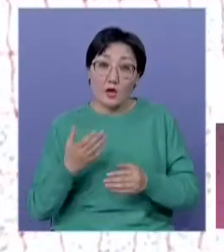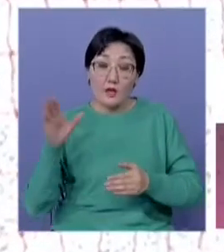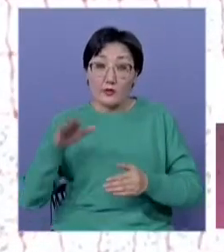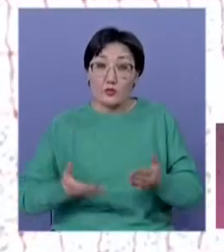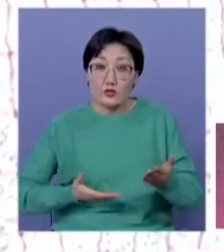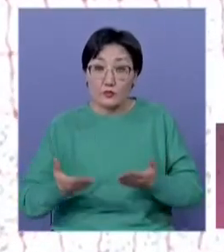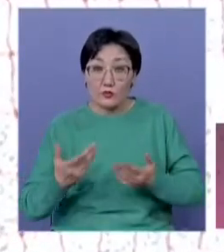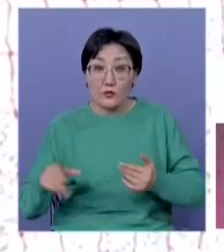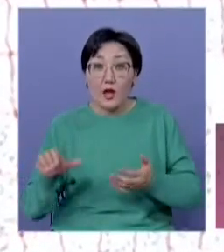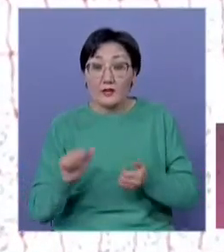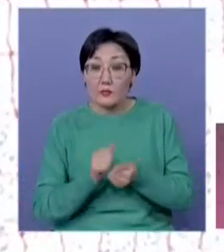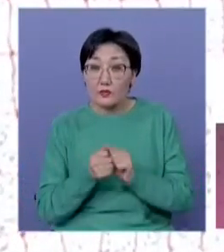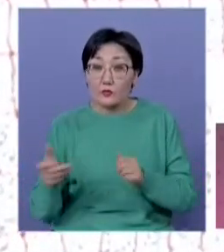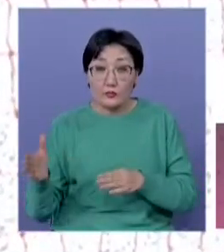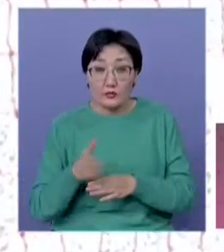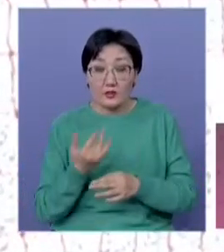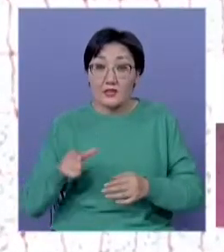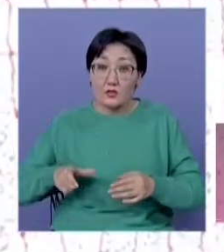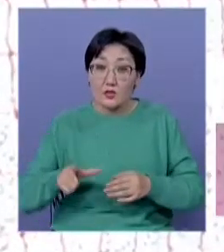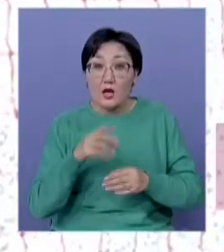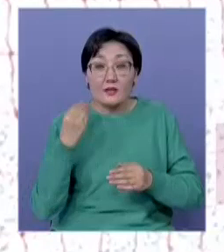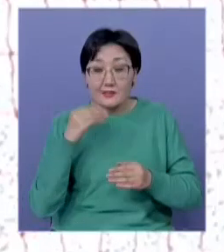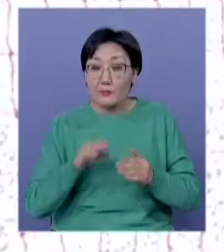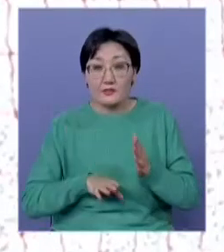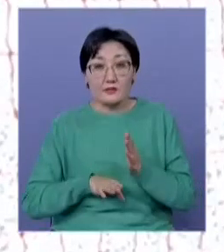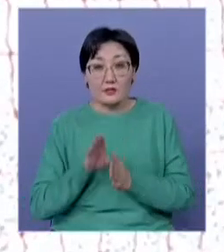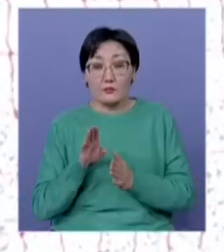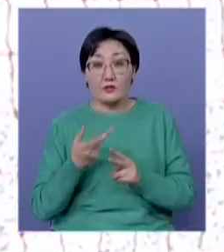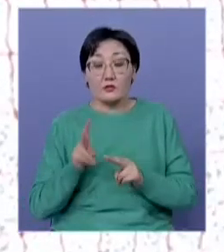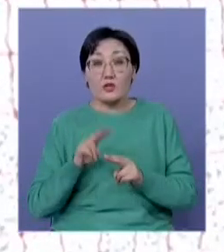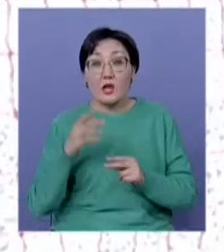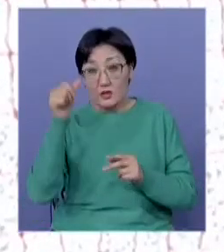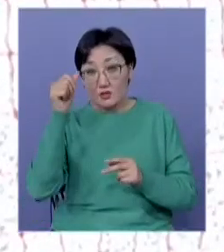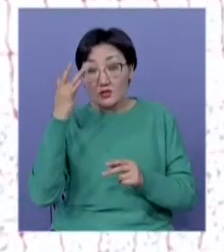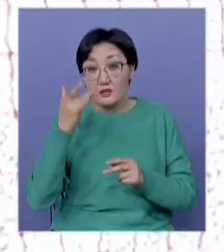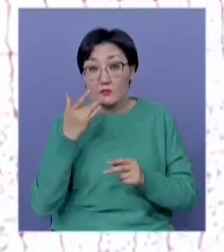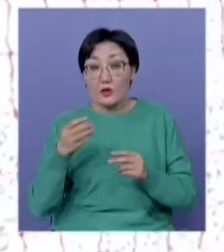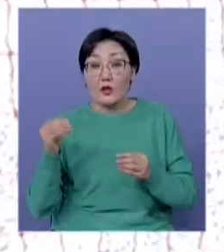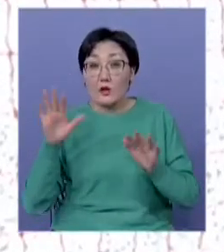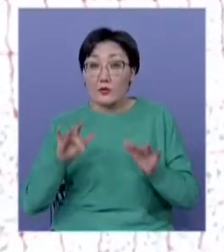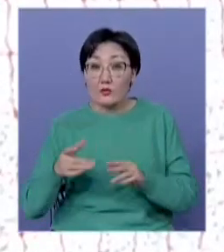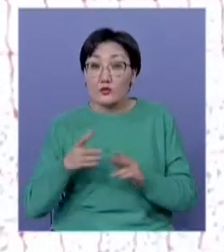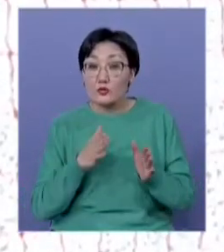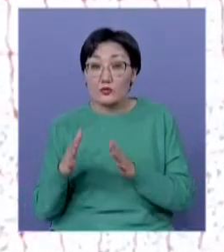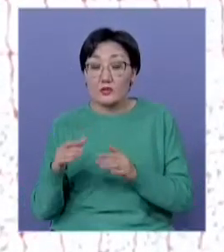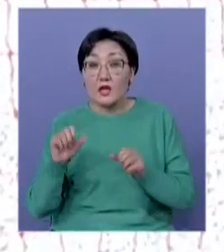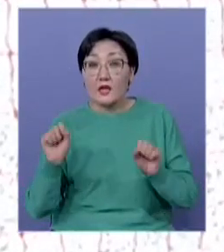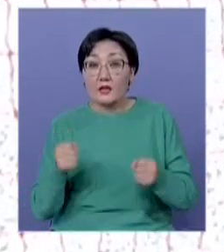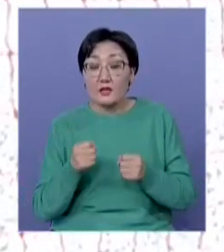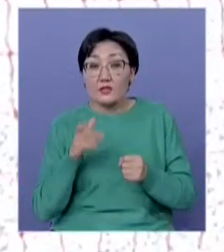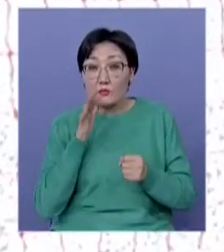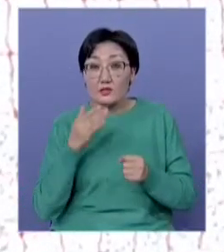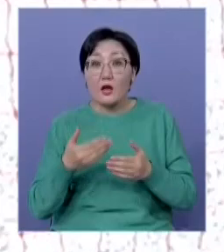трассаларын тастан түгелдей тазарттық. Қазір трассалардың сапасы керемет. Одан бөлек жаз бойы қарландыру жүйесін қосып қойғандықтан қысқы маусым